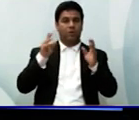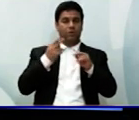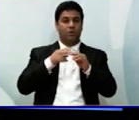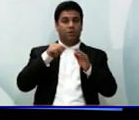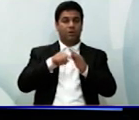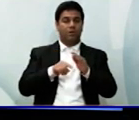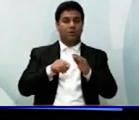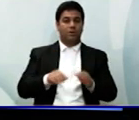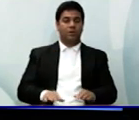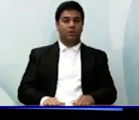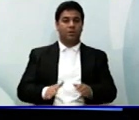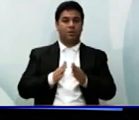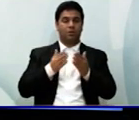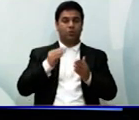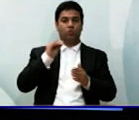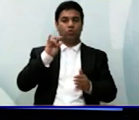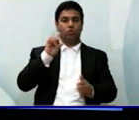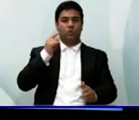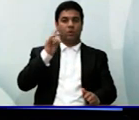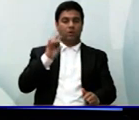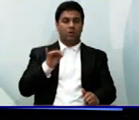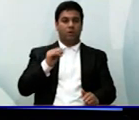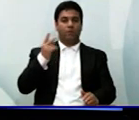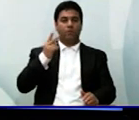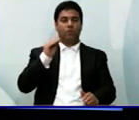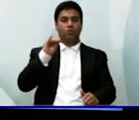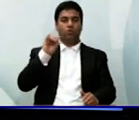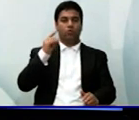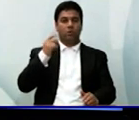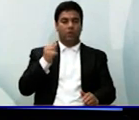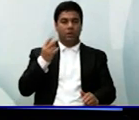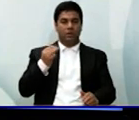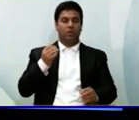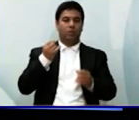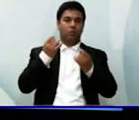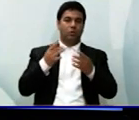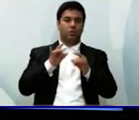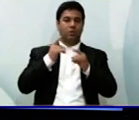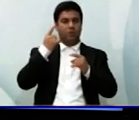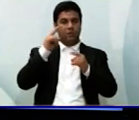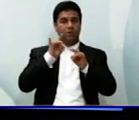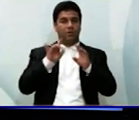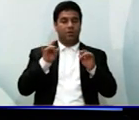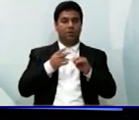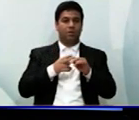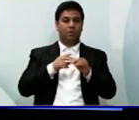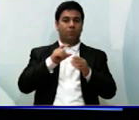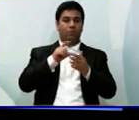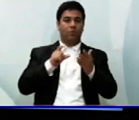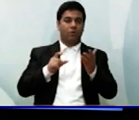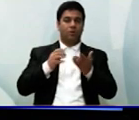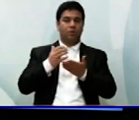книга «Джунгли», вторая книга «Джунглей», просто сказки, поэтические